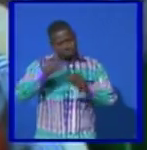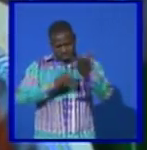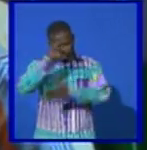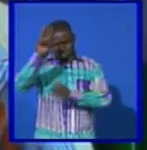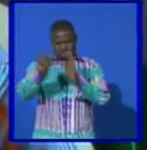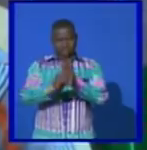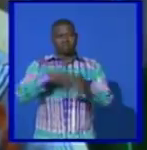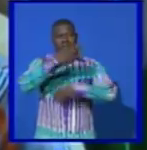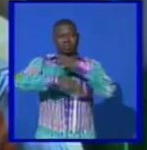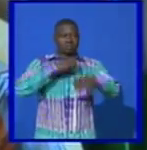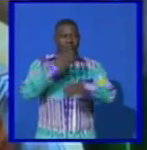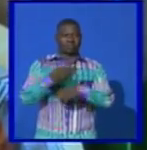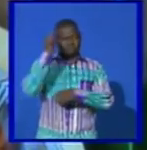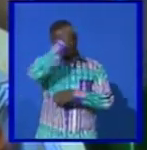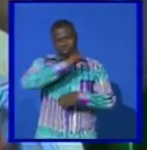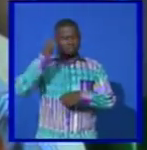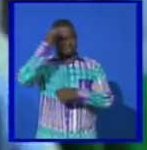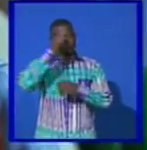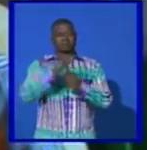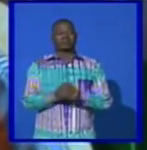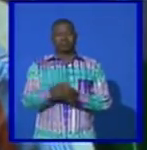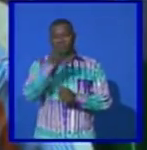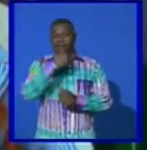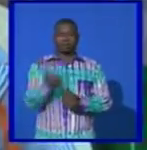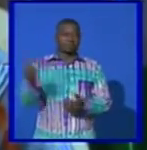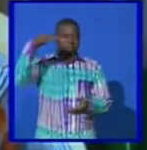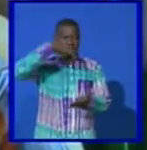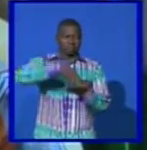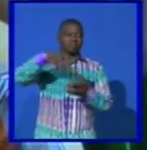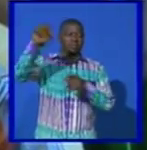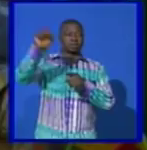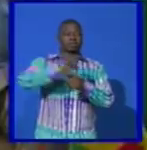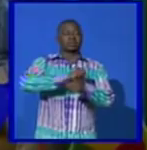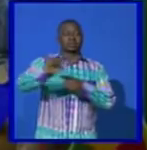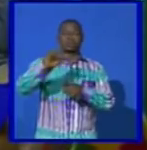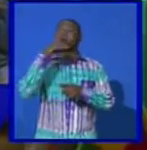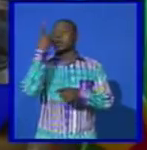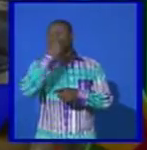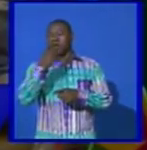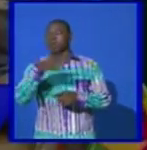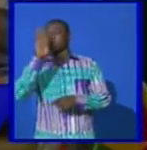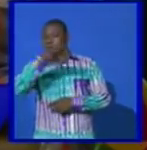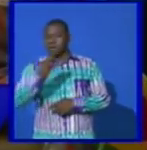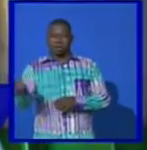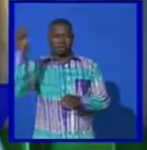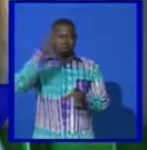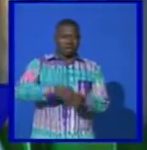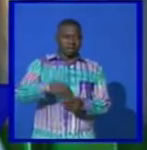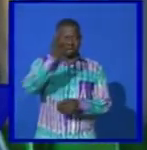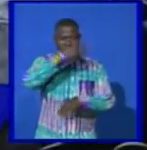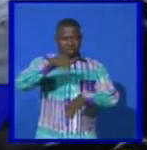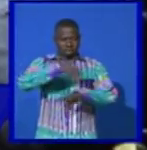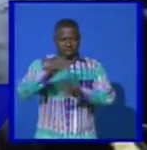africain. AFRIGIST compte plus de 2000 stagiaires, dont des Burkinabés. Le directeur général adjoint se